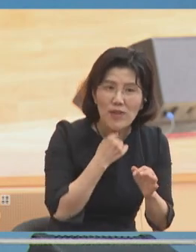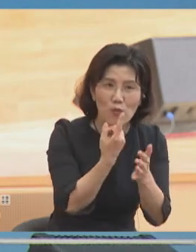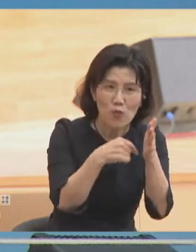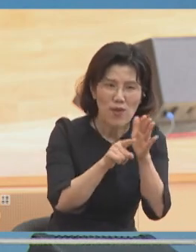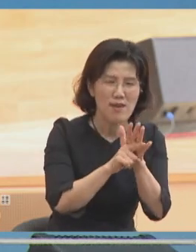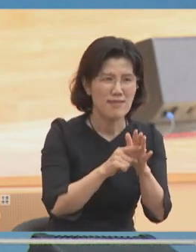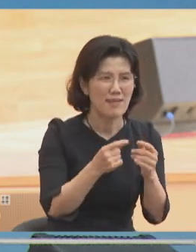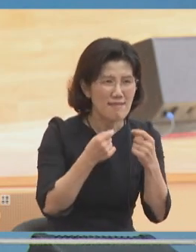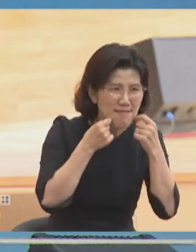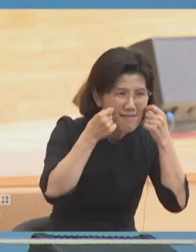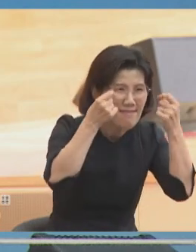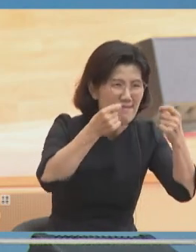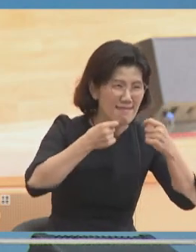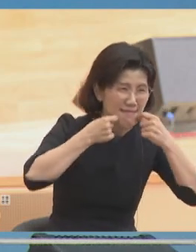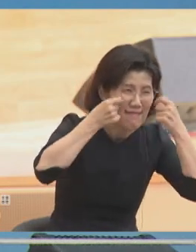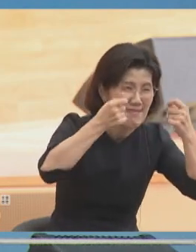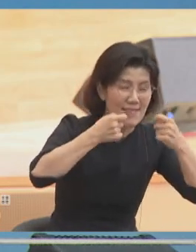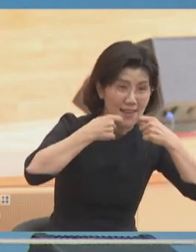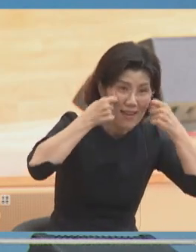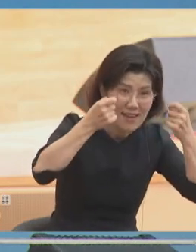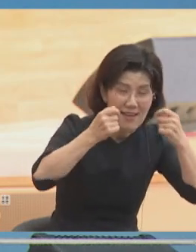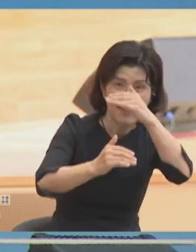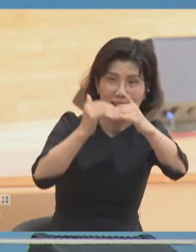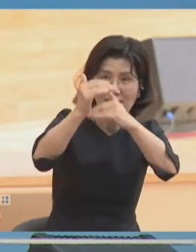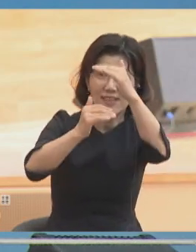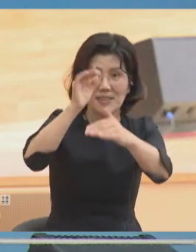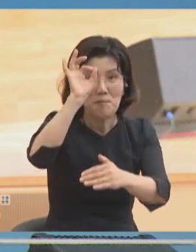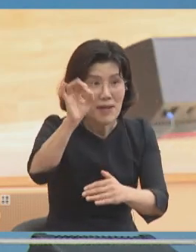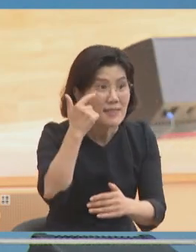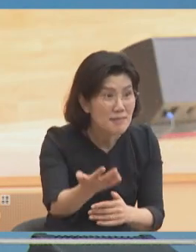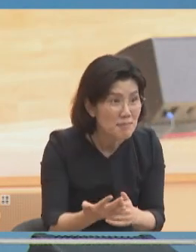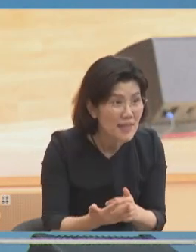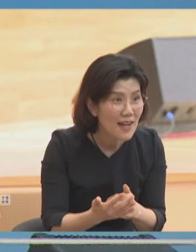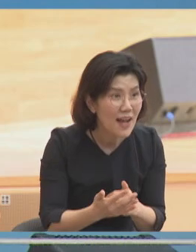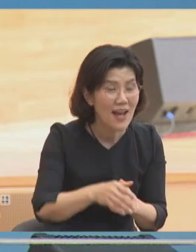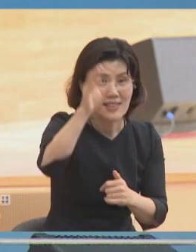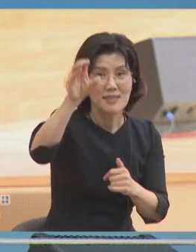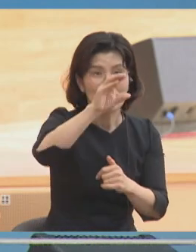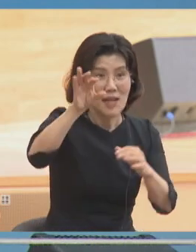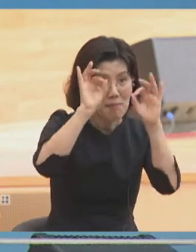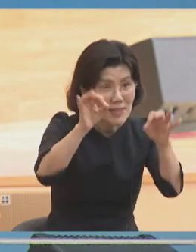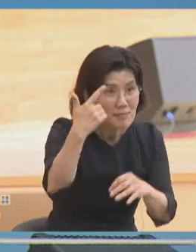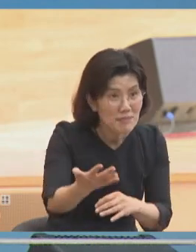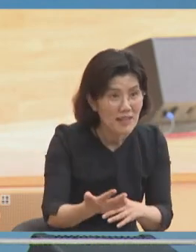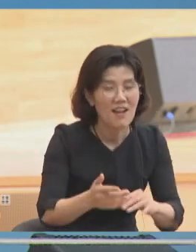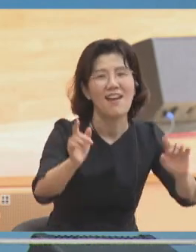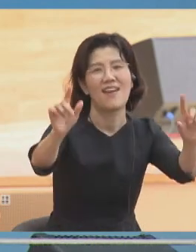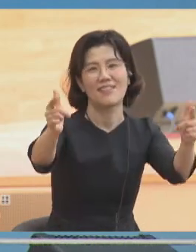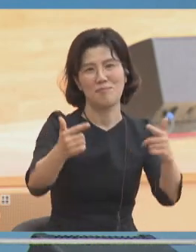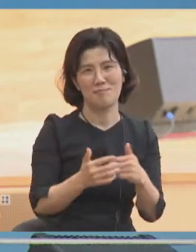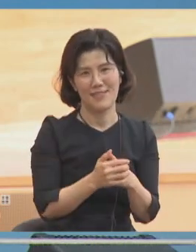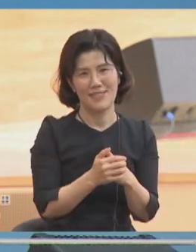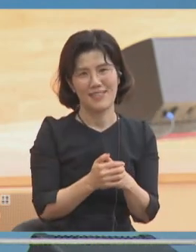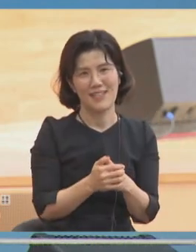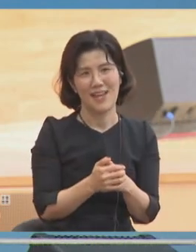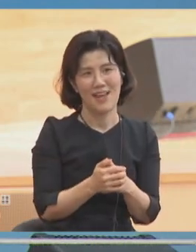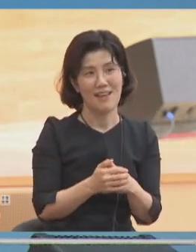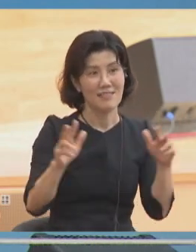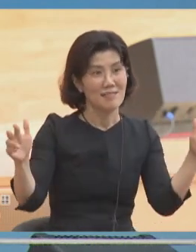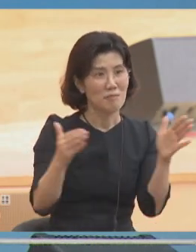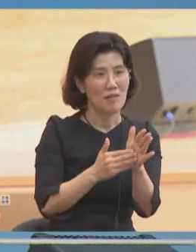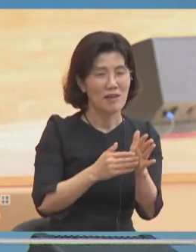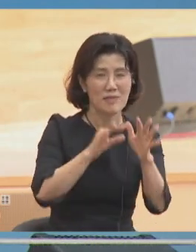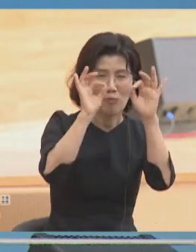막 속이고 빼앗아서 그 사닥다리를 보았습니까 십자가를 보았습니까 아닙니다 지금껏 아무리